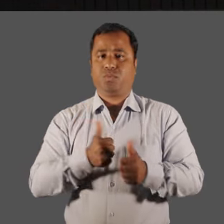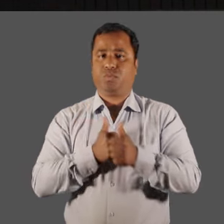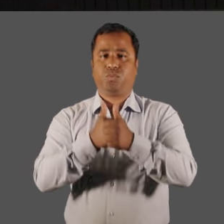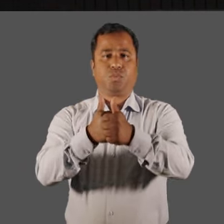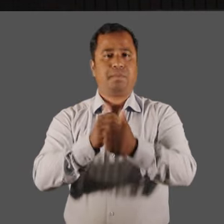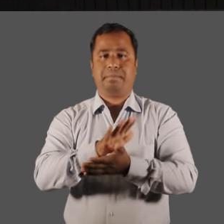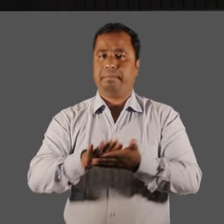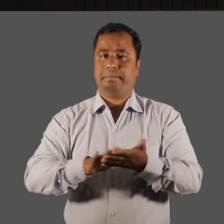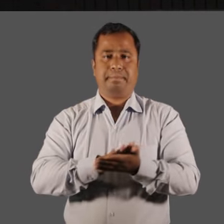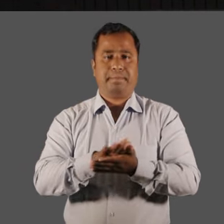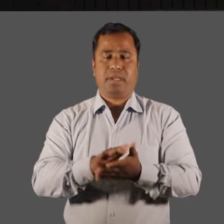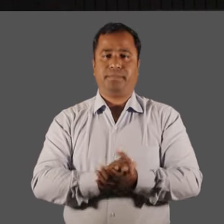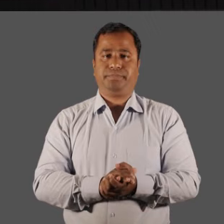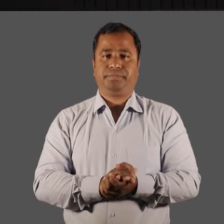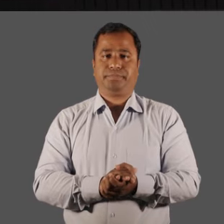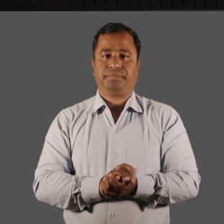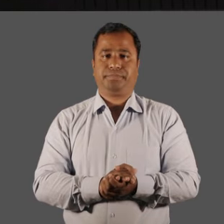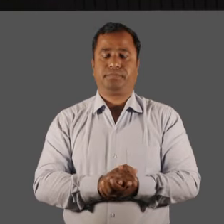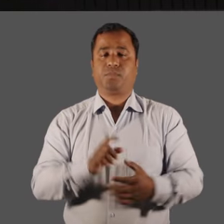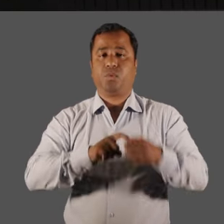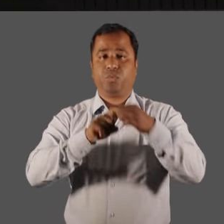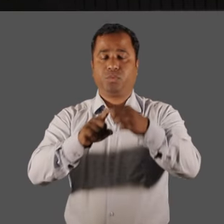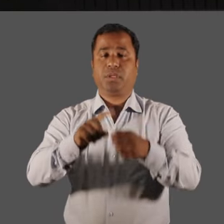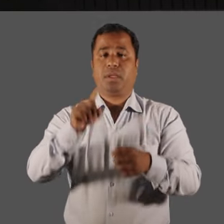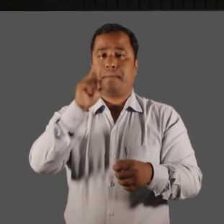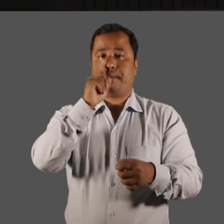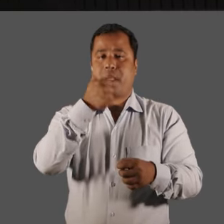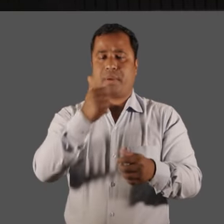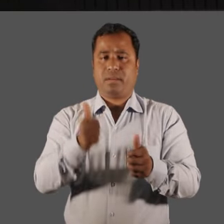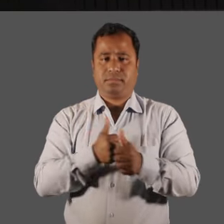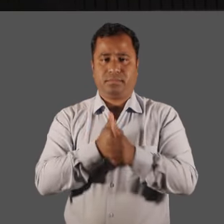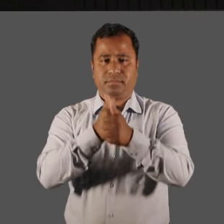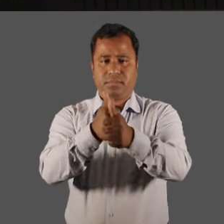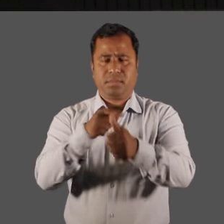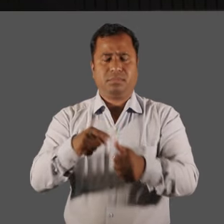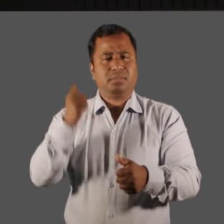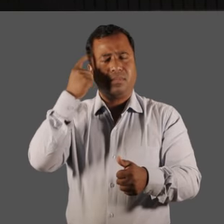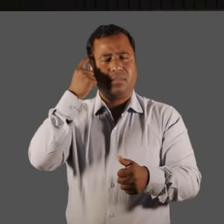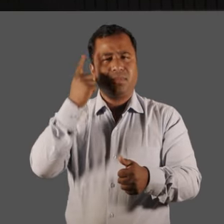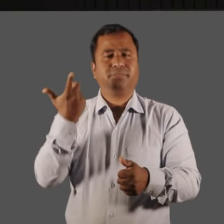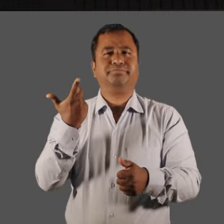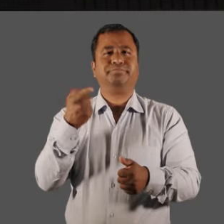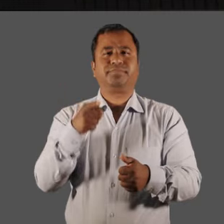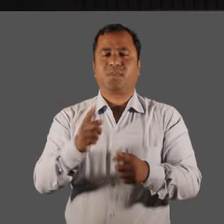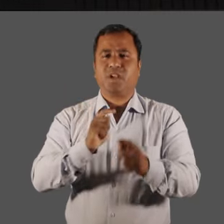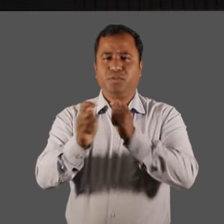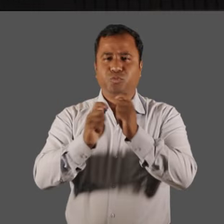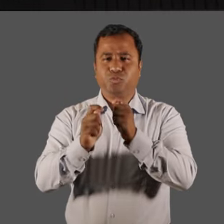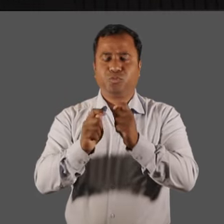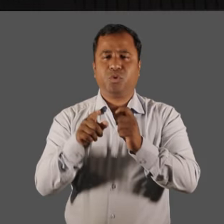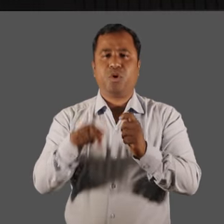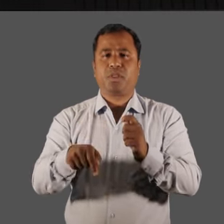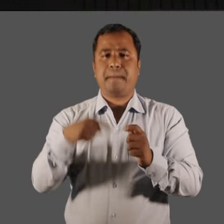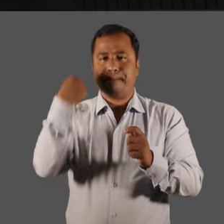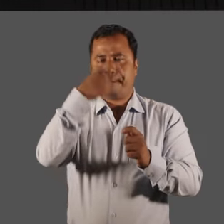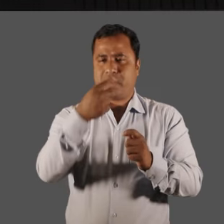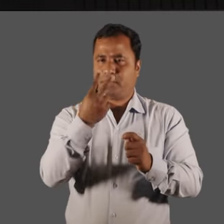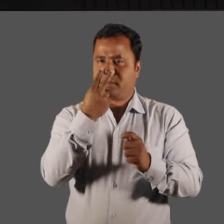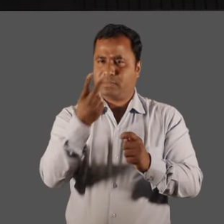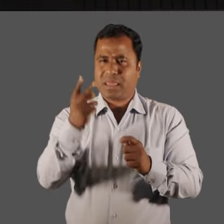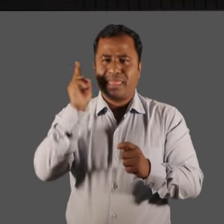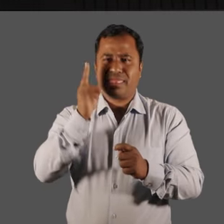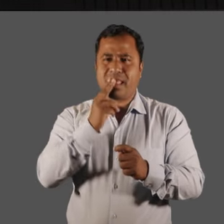বাবা মার সাথে যখন আপনি বাইরে কখনো গিয়েছেন, এরকম কোনো ঘটনা হয়েছে যে আপনি তাদের সাথে কথা বলছেন, এই কারণে মানুষ আপনাকে একজন